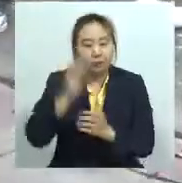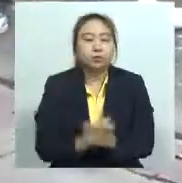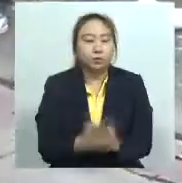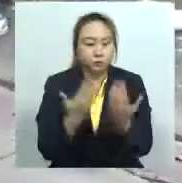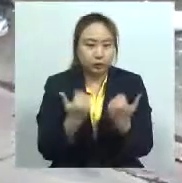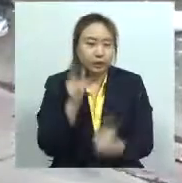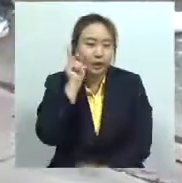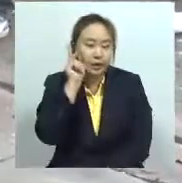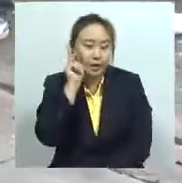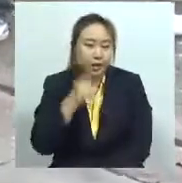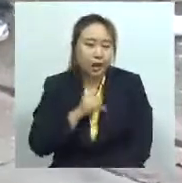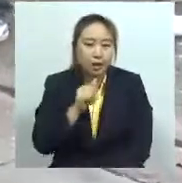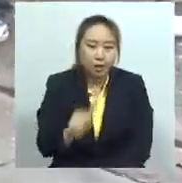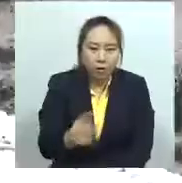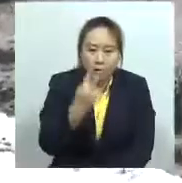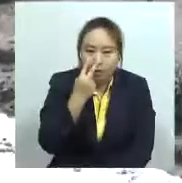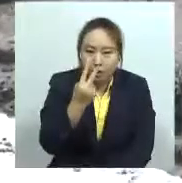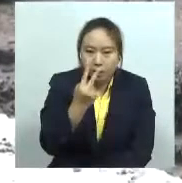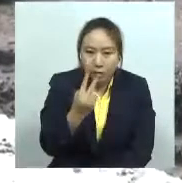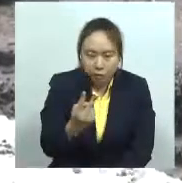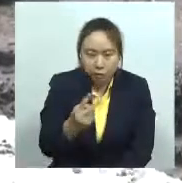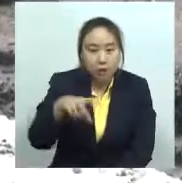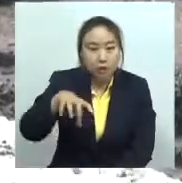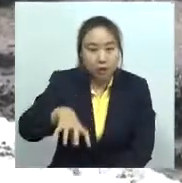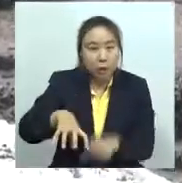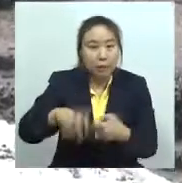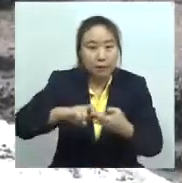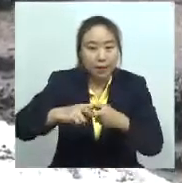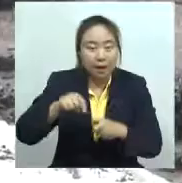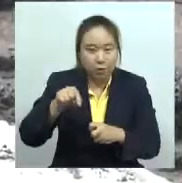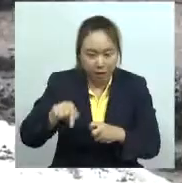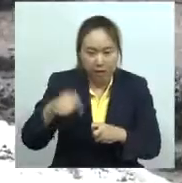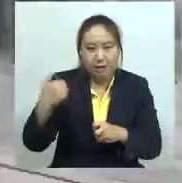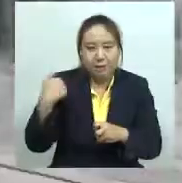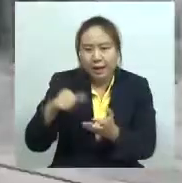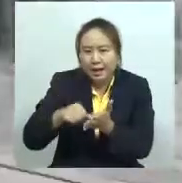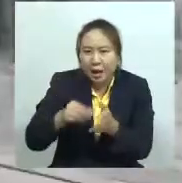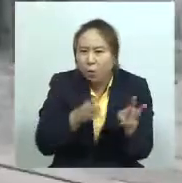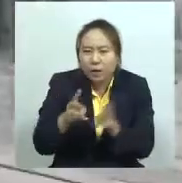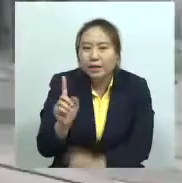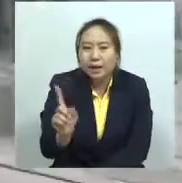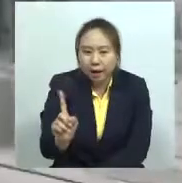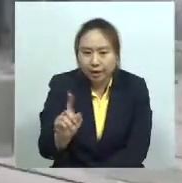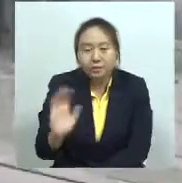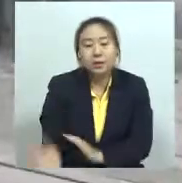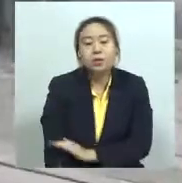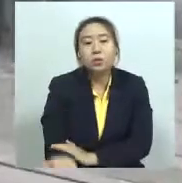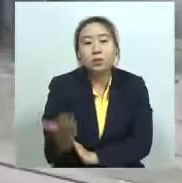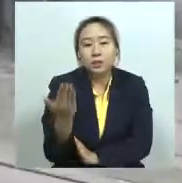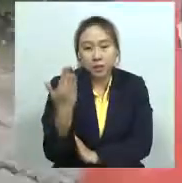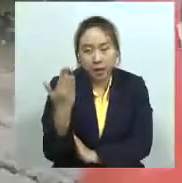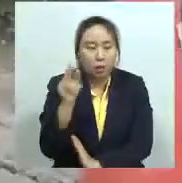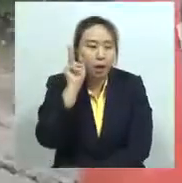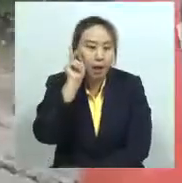ซึ่งวันนี้ค่ะทีมข่าวก็เลยลงไปในพื้นที่นะคะดูว่าจุดที่เกิดเหตุตอนนี้มีการแก้ไขปัญหายังไงบ้างซึ่งช่วงเช้าที่ผ่านมา